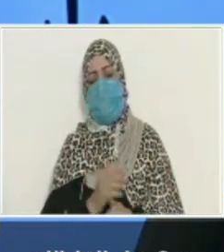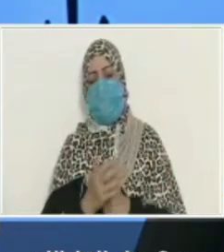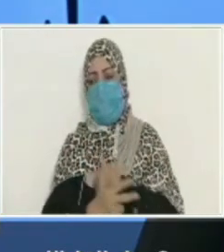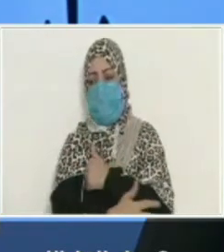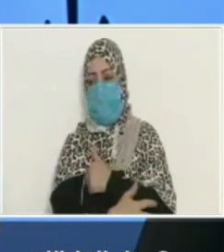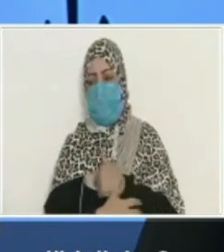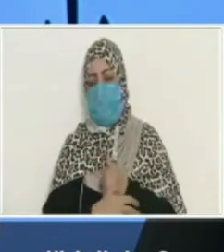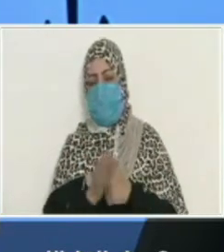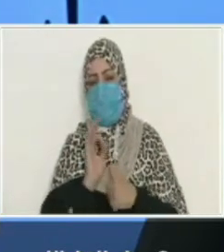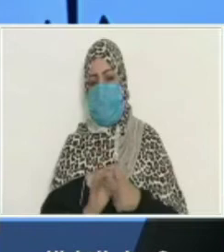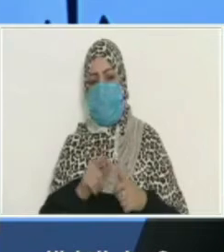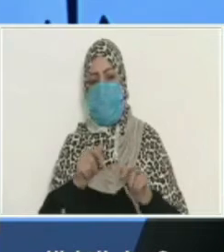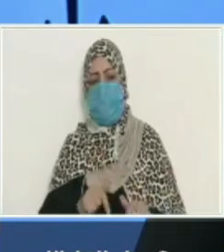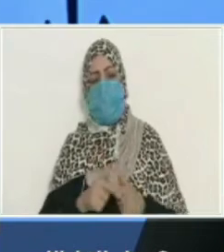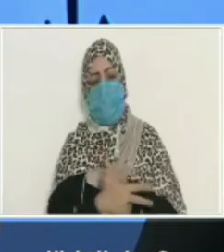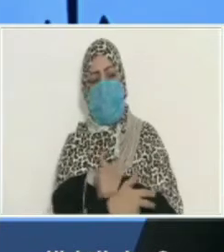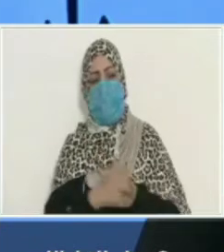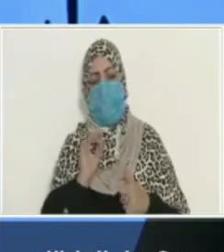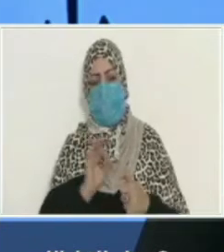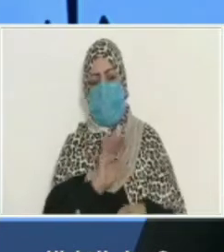عن نفسها والله أعلم.